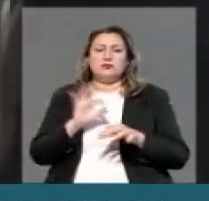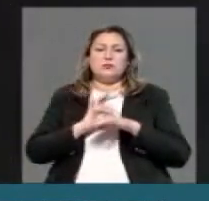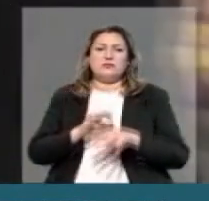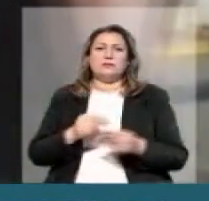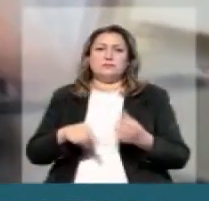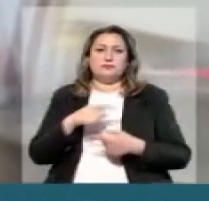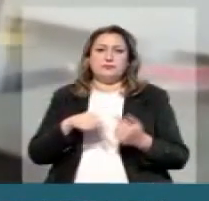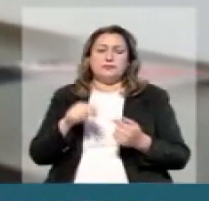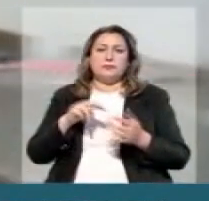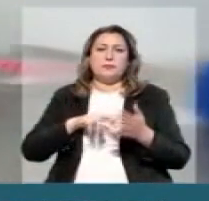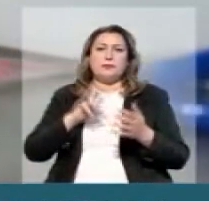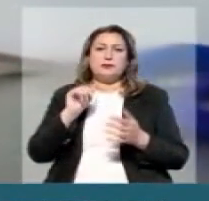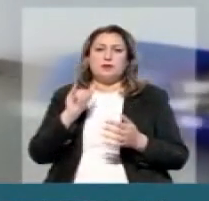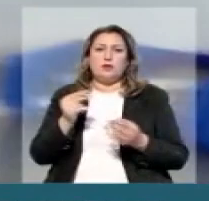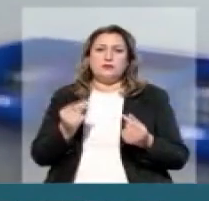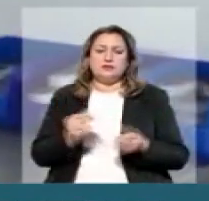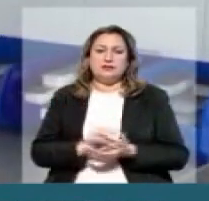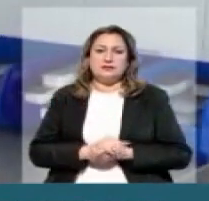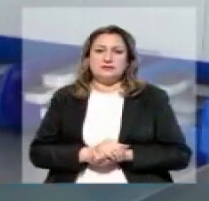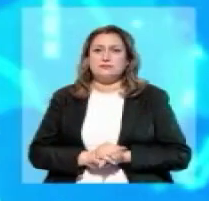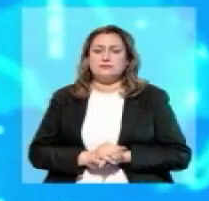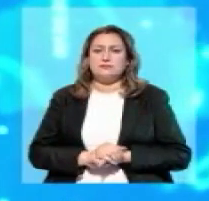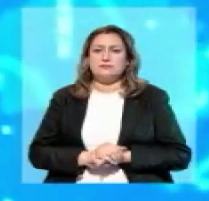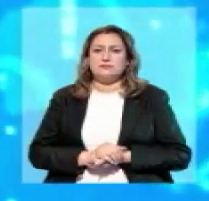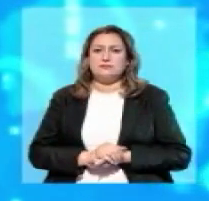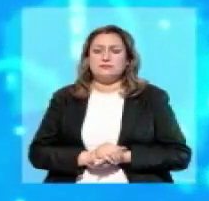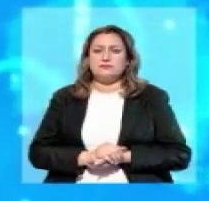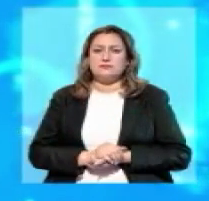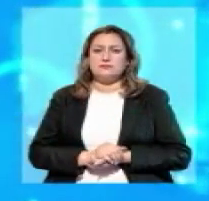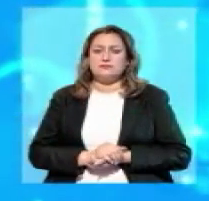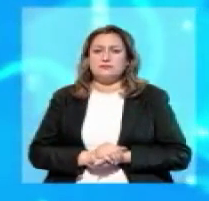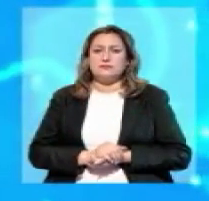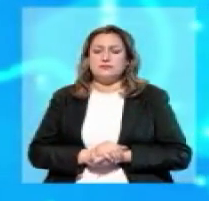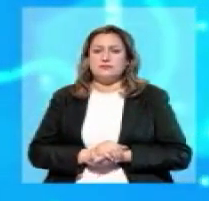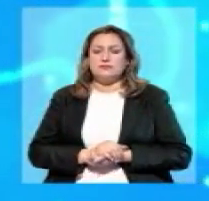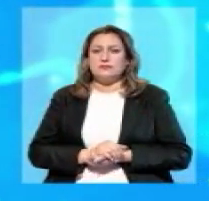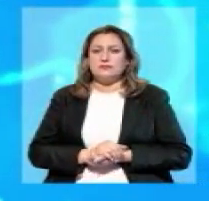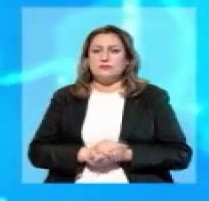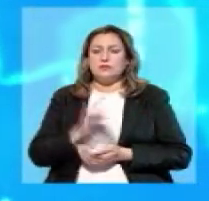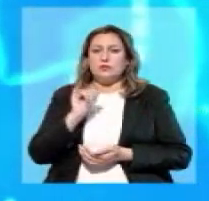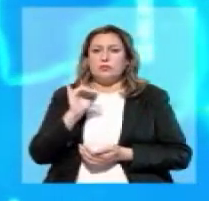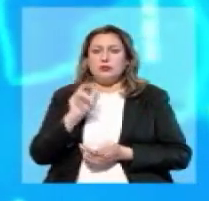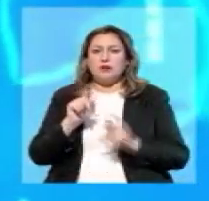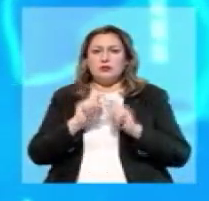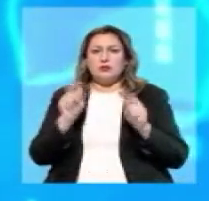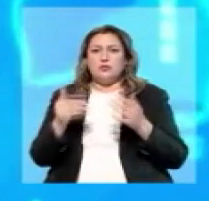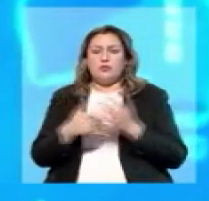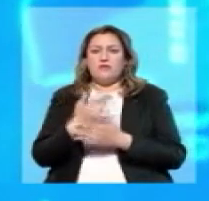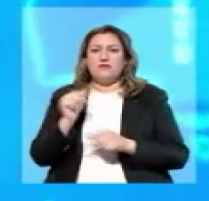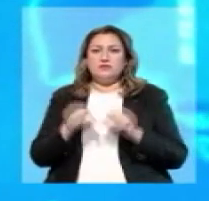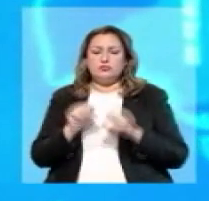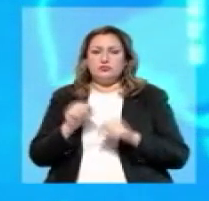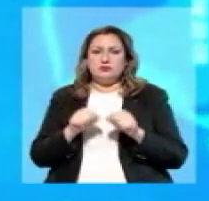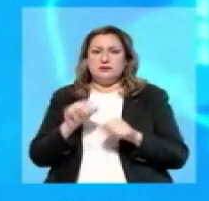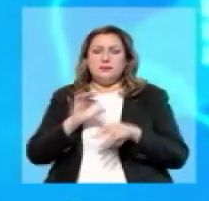business.engbek.kz порталы арқылы жүзеге асады. Нұрбанк жергілікті кәсіпкерлердің бизнес жобаларын жүзеге асыруға жаңа